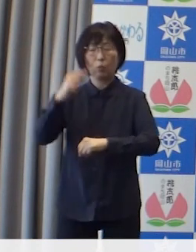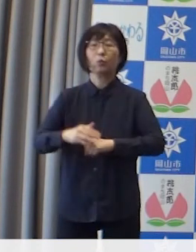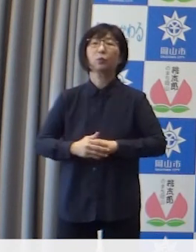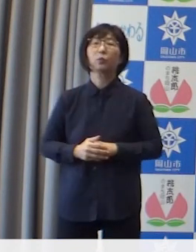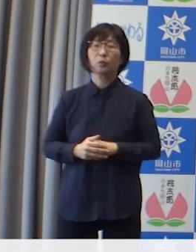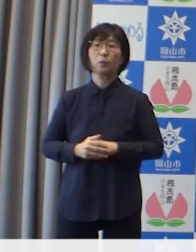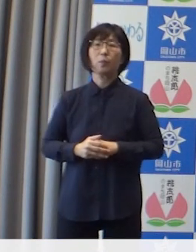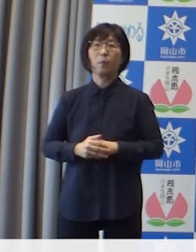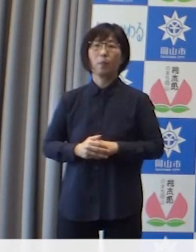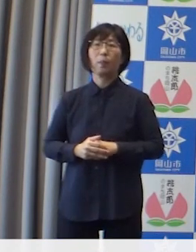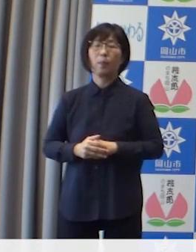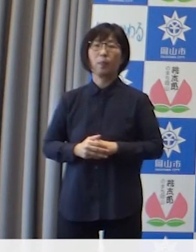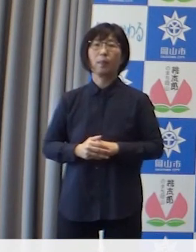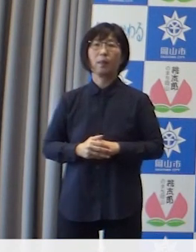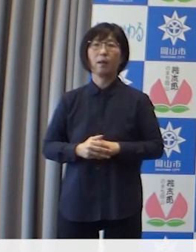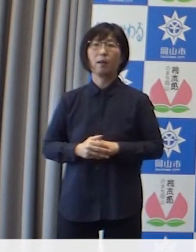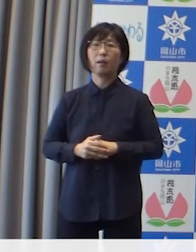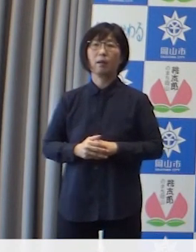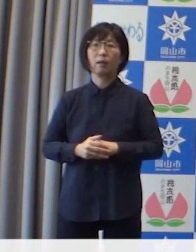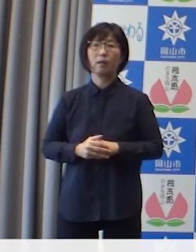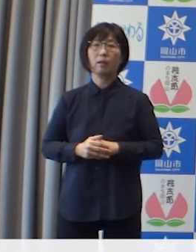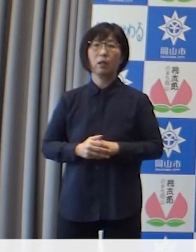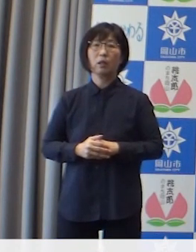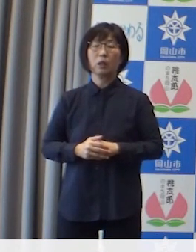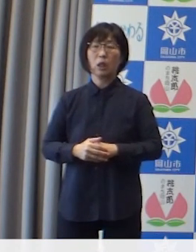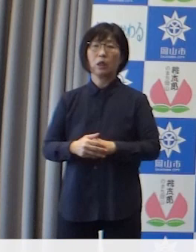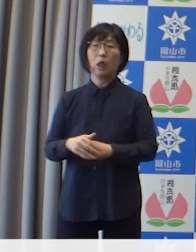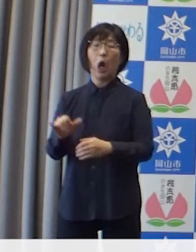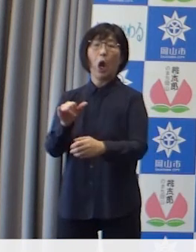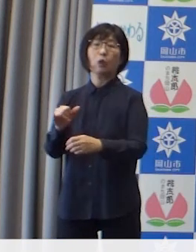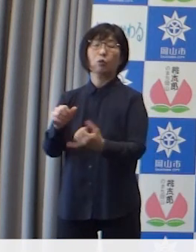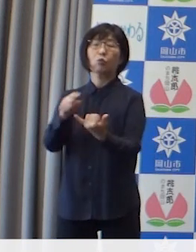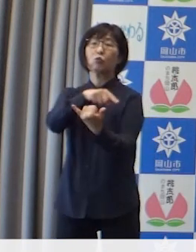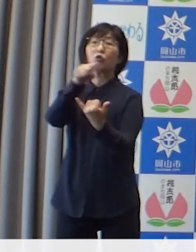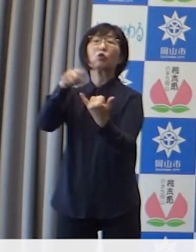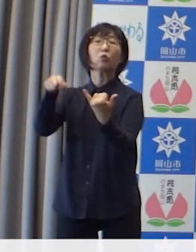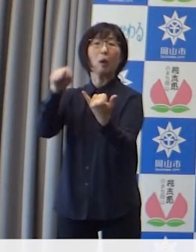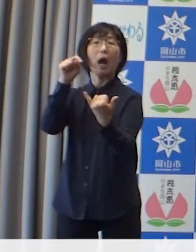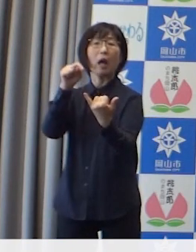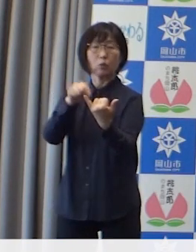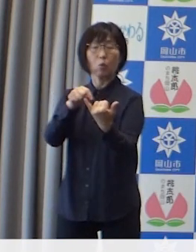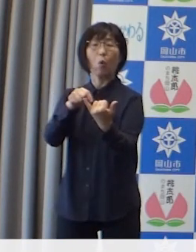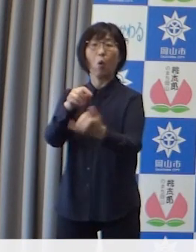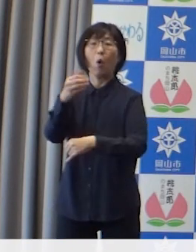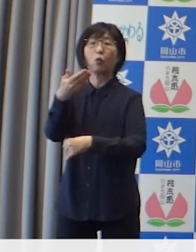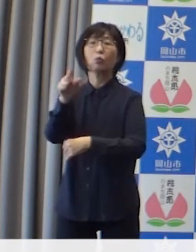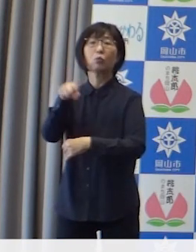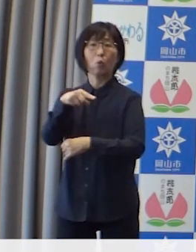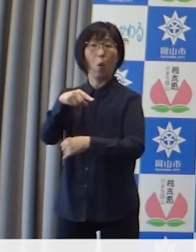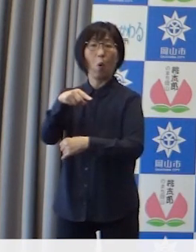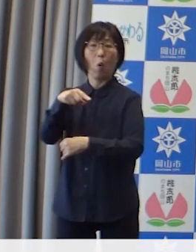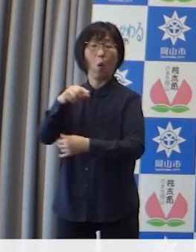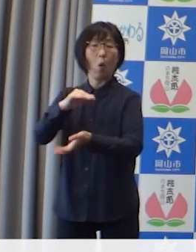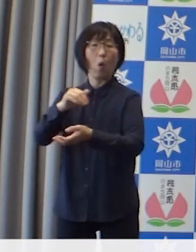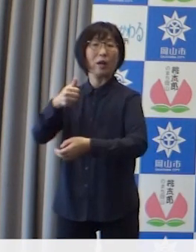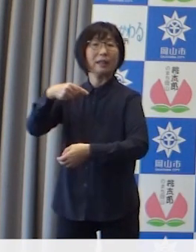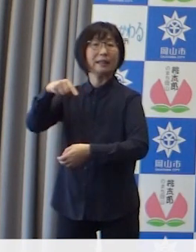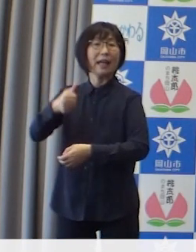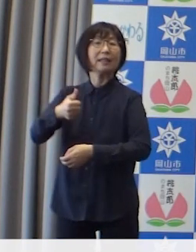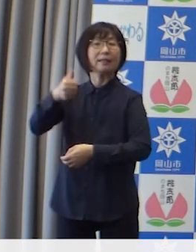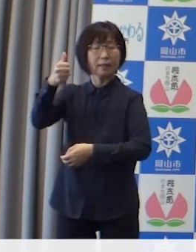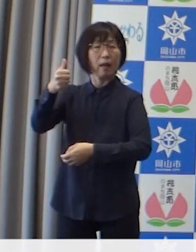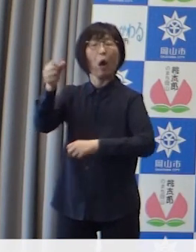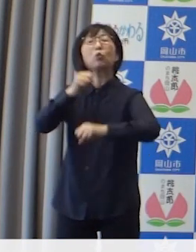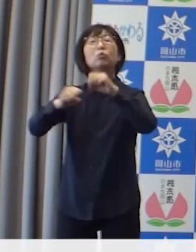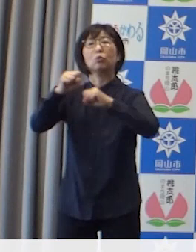ったことを特に筑波の久野先生っていうのが中心でですね、そういう運動を起こ